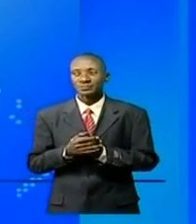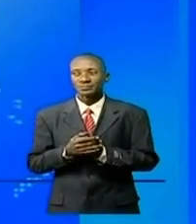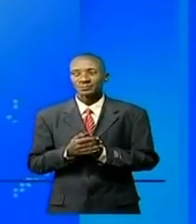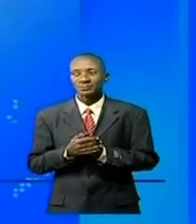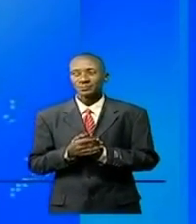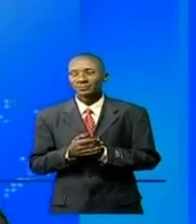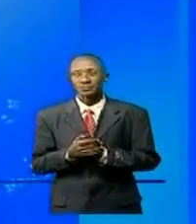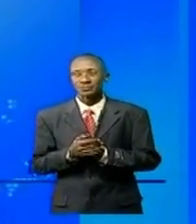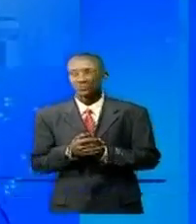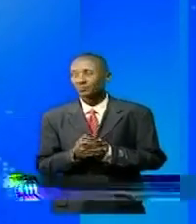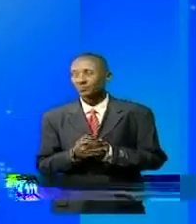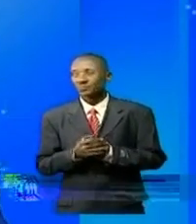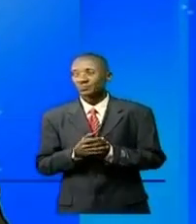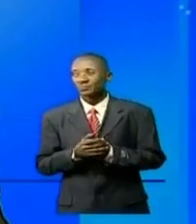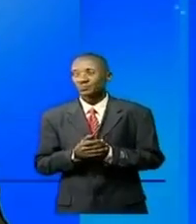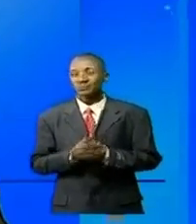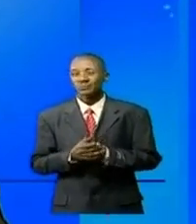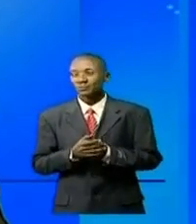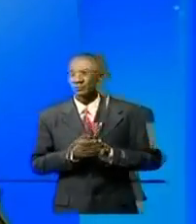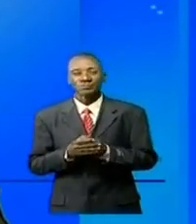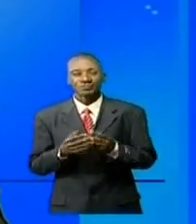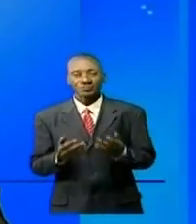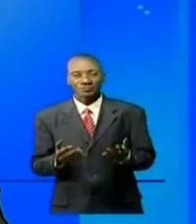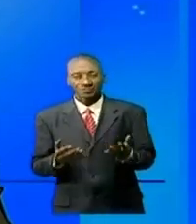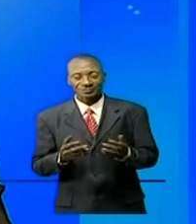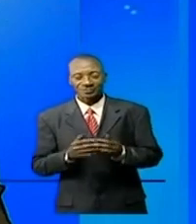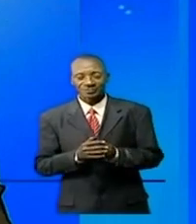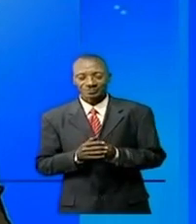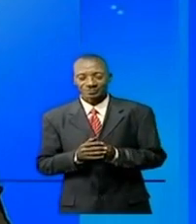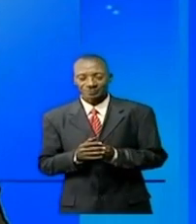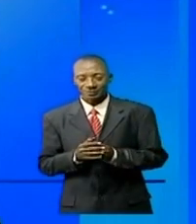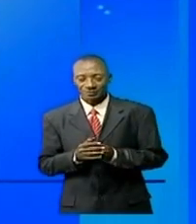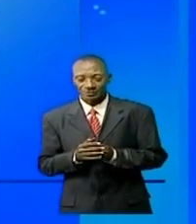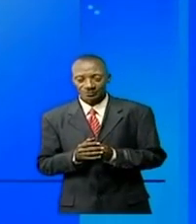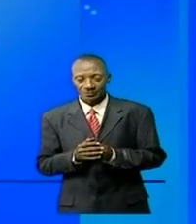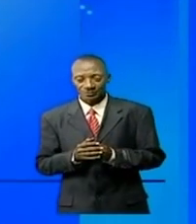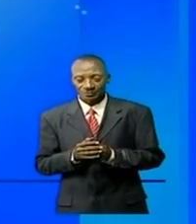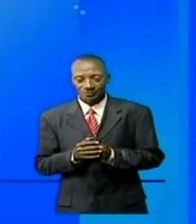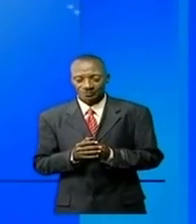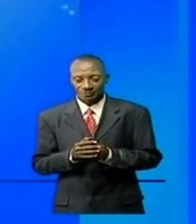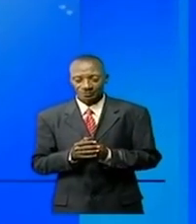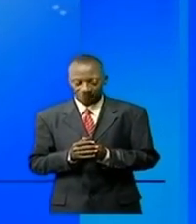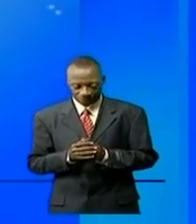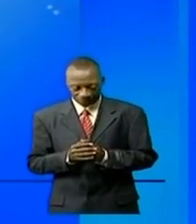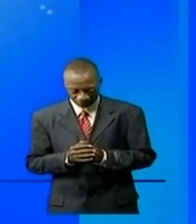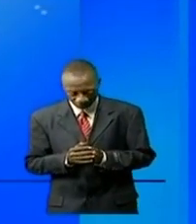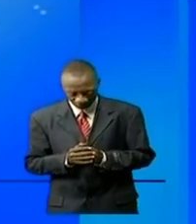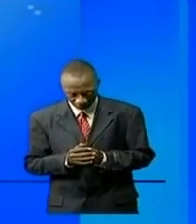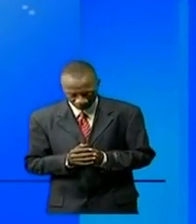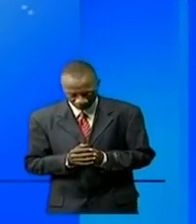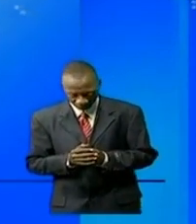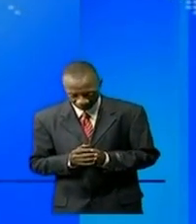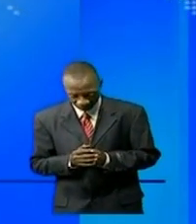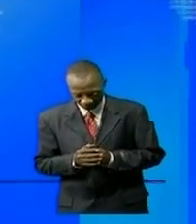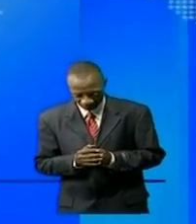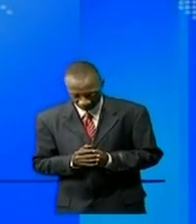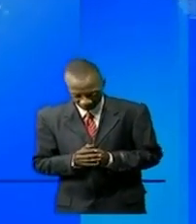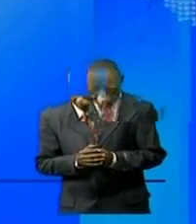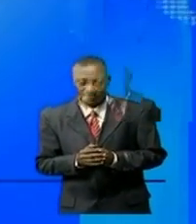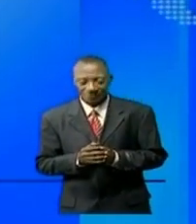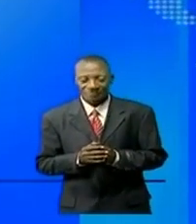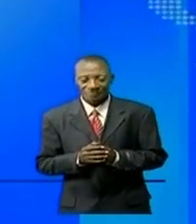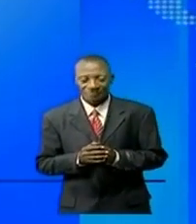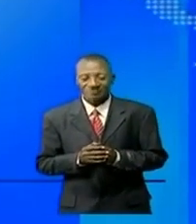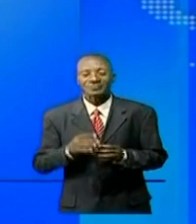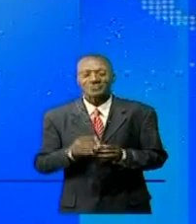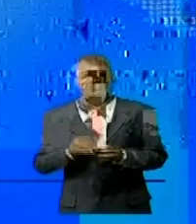Le président de la République de la Gambie est arrivé ce lundi à Kinshasa. Adama Barrow est en visite officielle